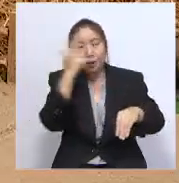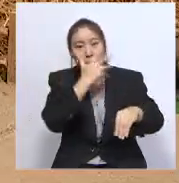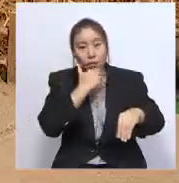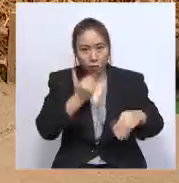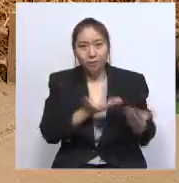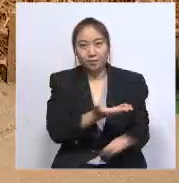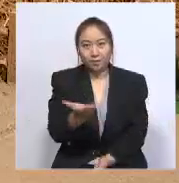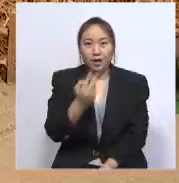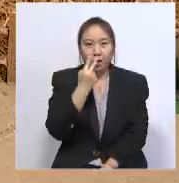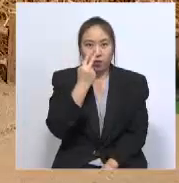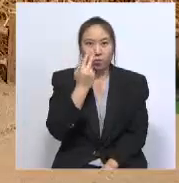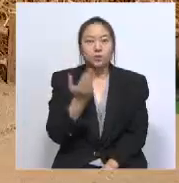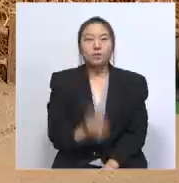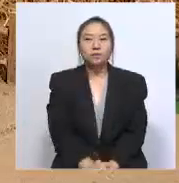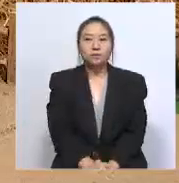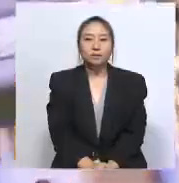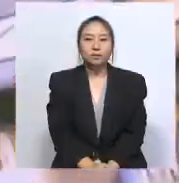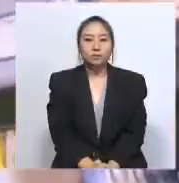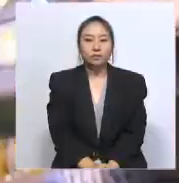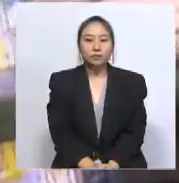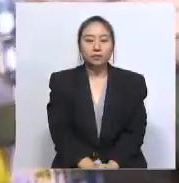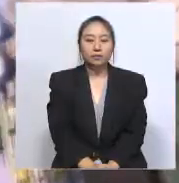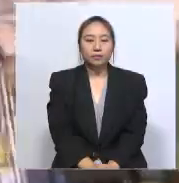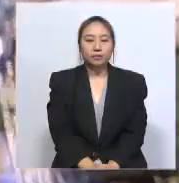มาฝากให้กับคุณผู้ชมไปติดตามกันค่ะ